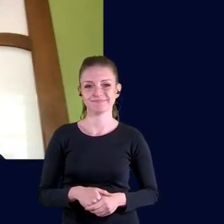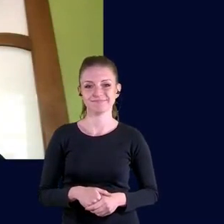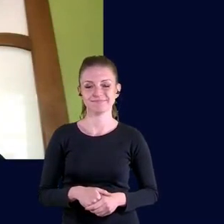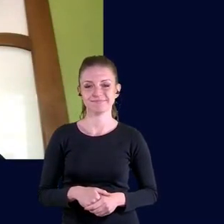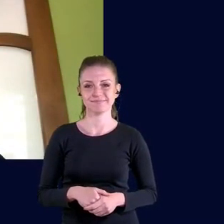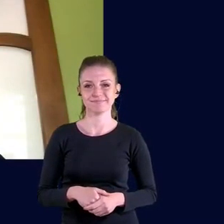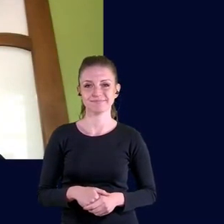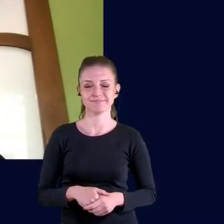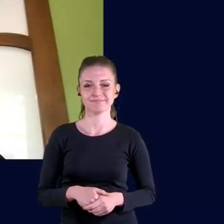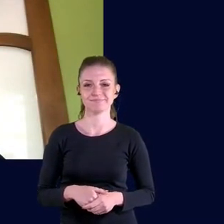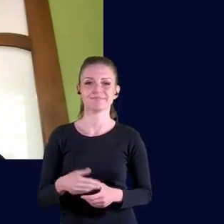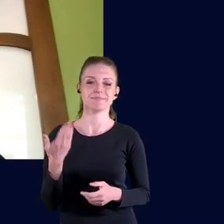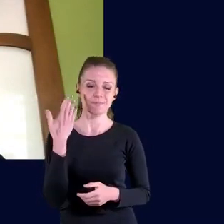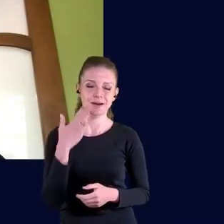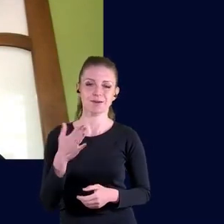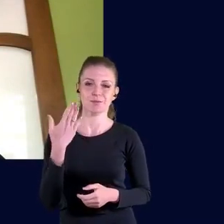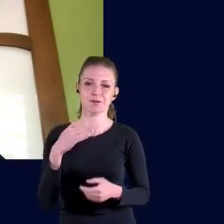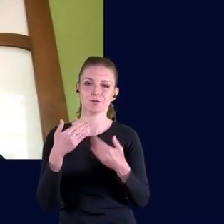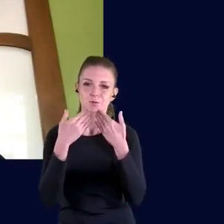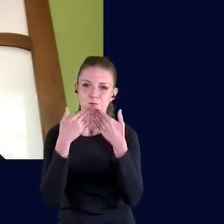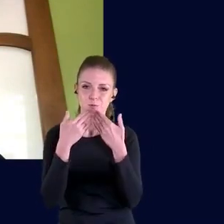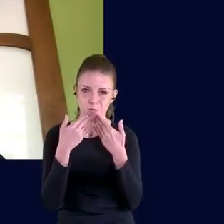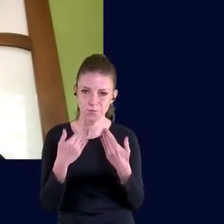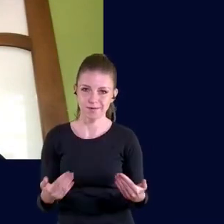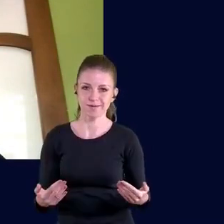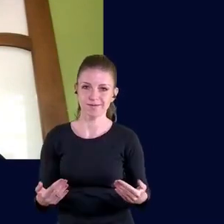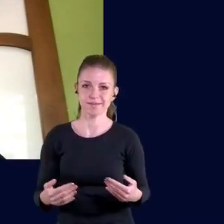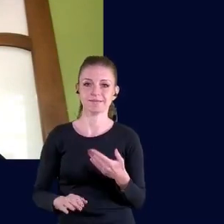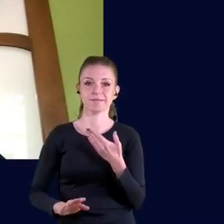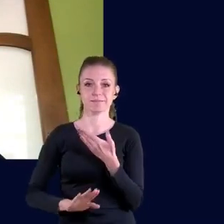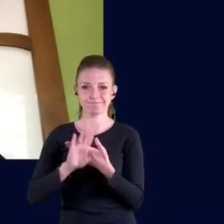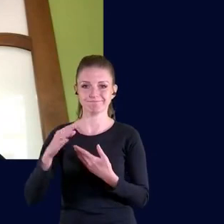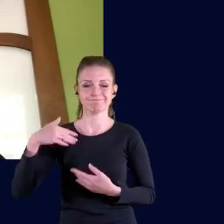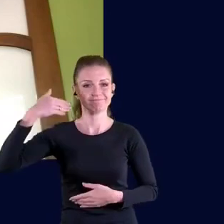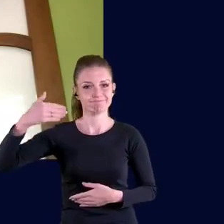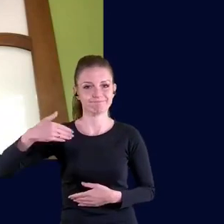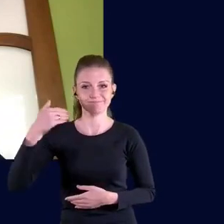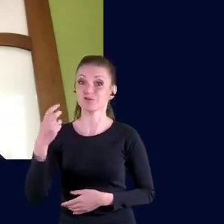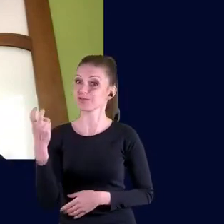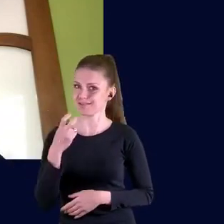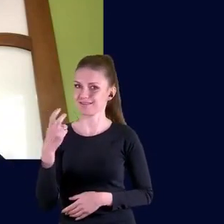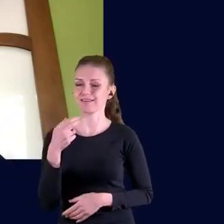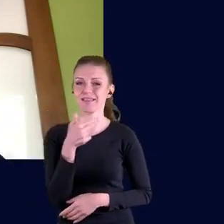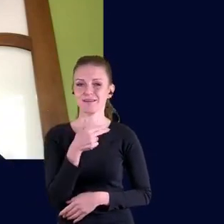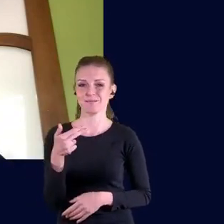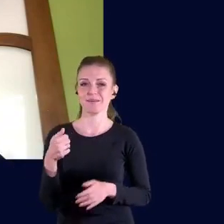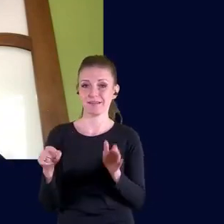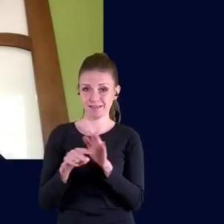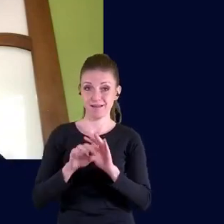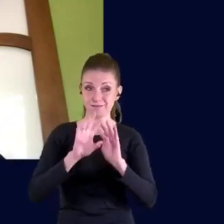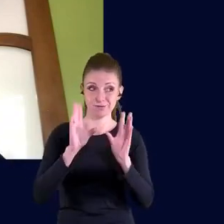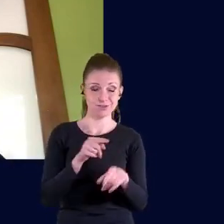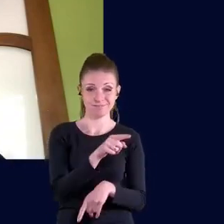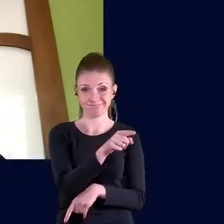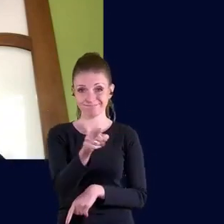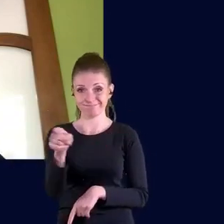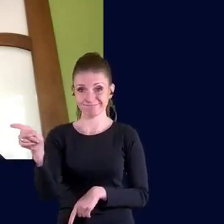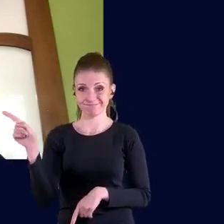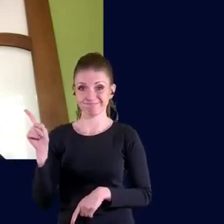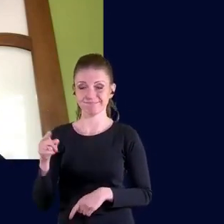to bardzo Dziękuję państwu za przedstawienie tego ciekawego tematu myślę dla wszystkich Którzy